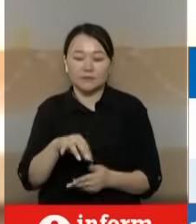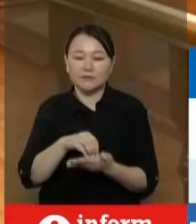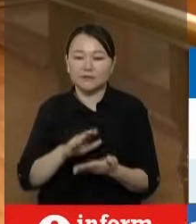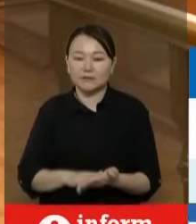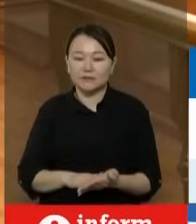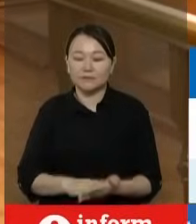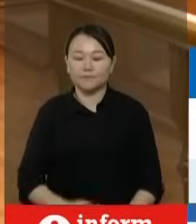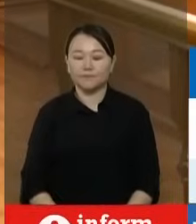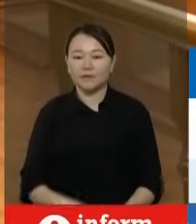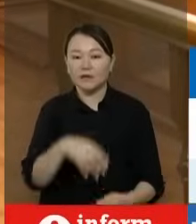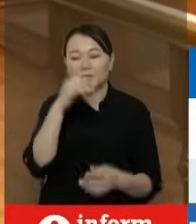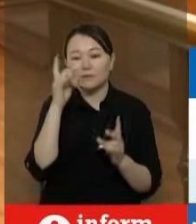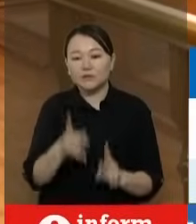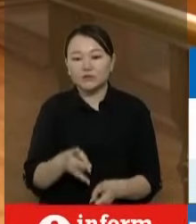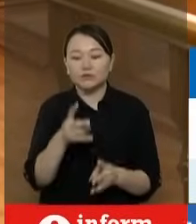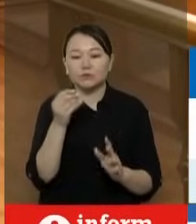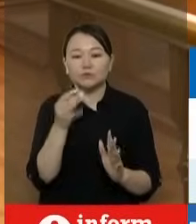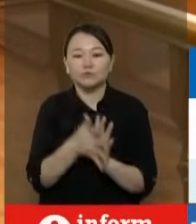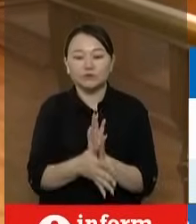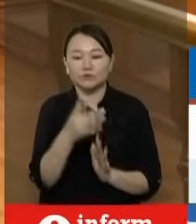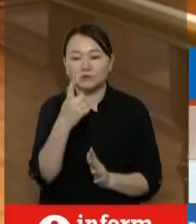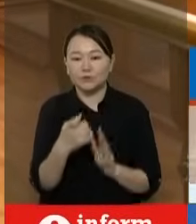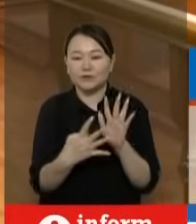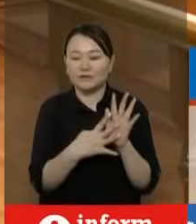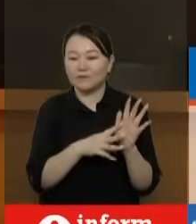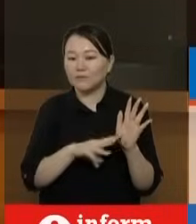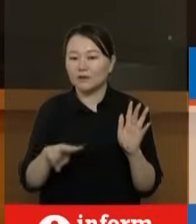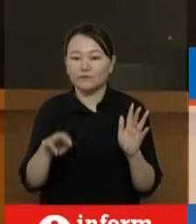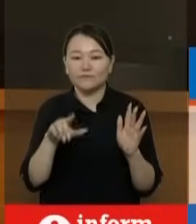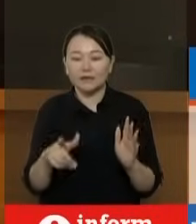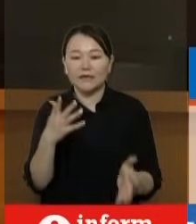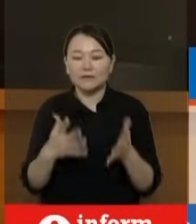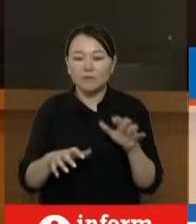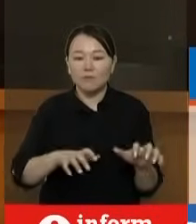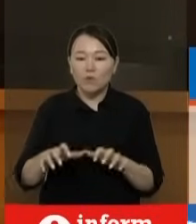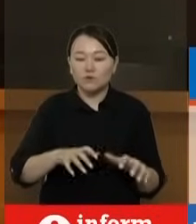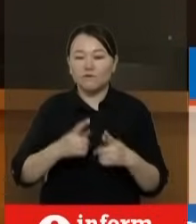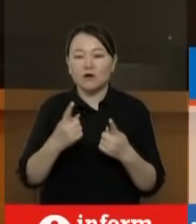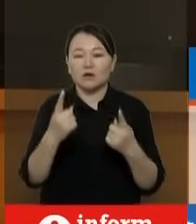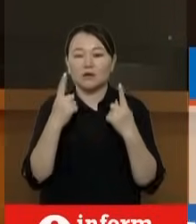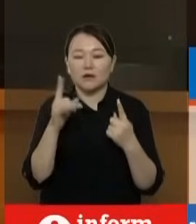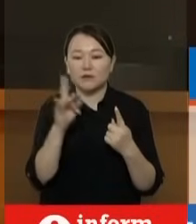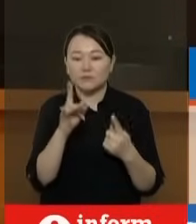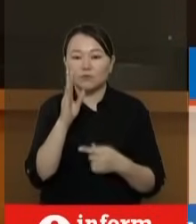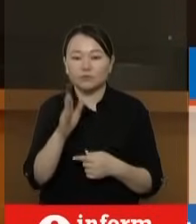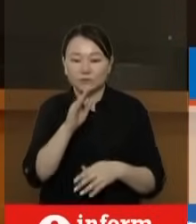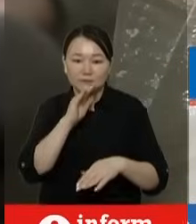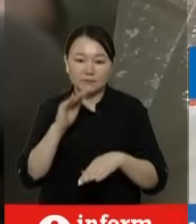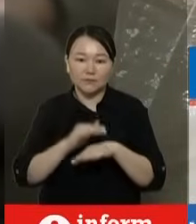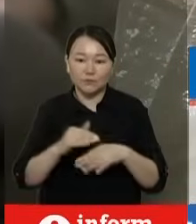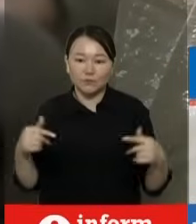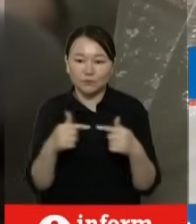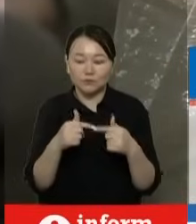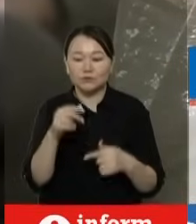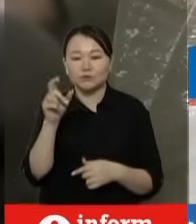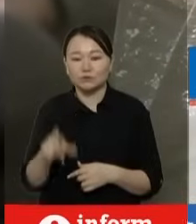зарегистрировано. Потерпевшим нанесен ущерб почти на 109 миллионов тенге. Если мошенничество в особо крупных размерах будет доказано, то